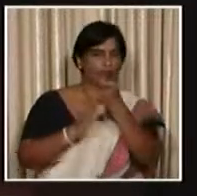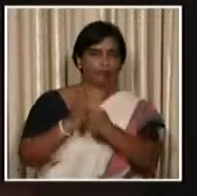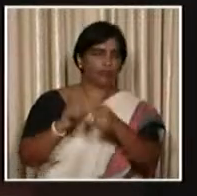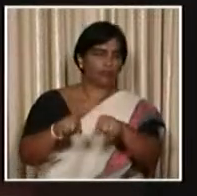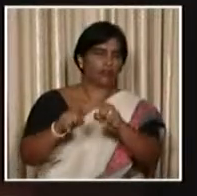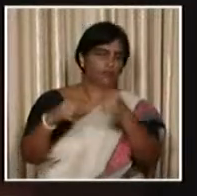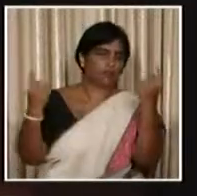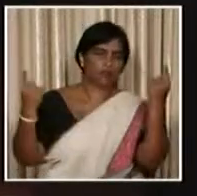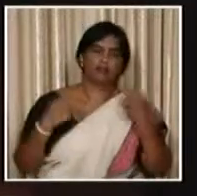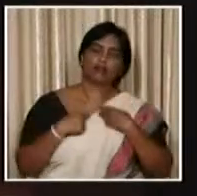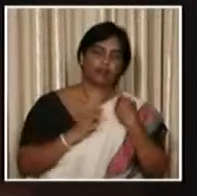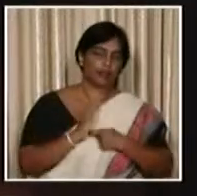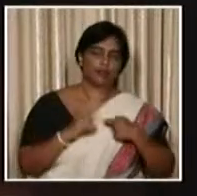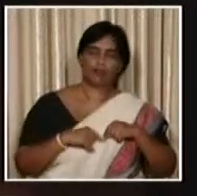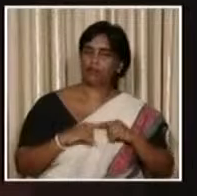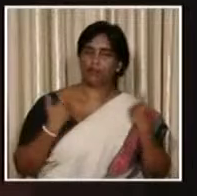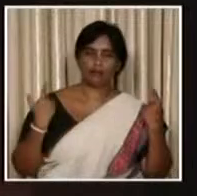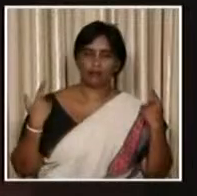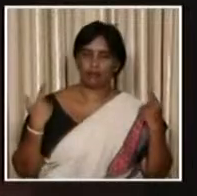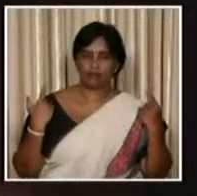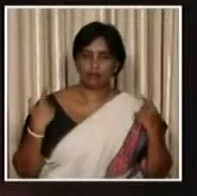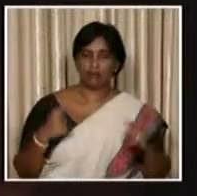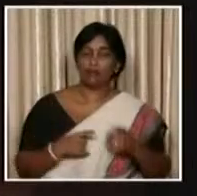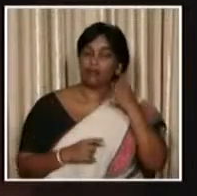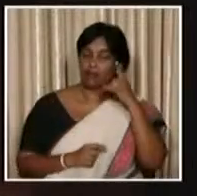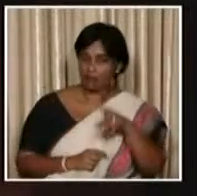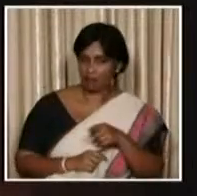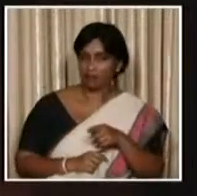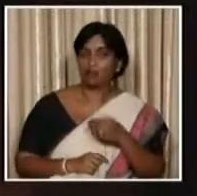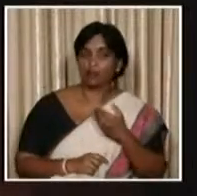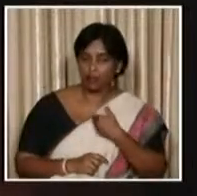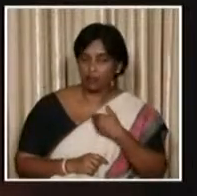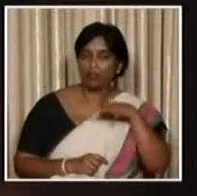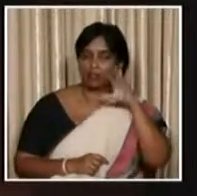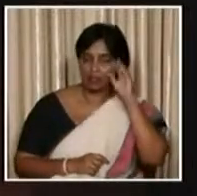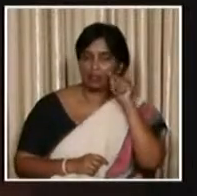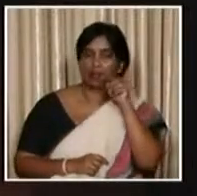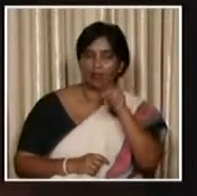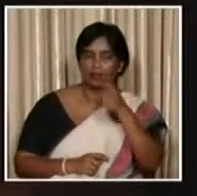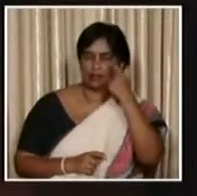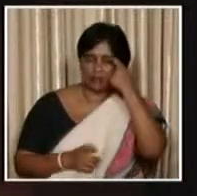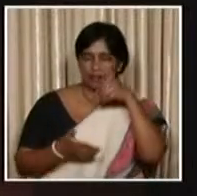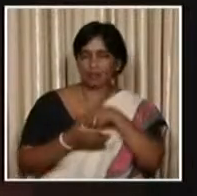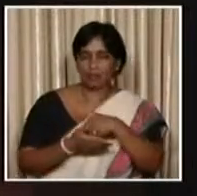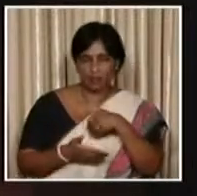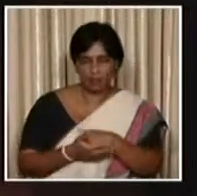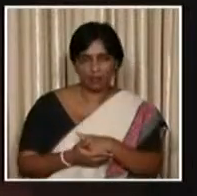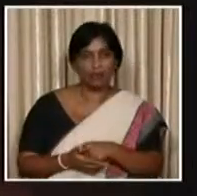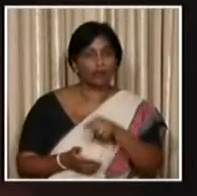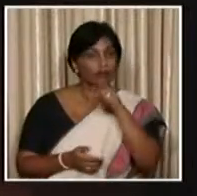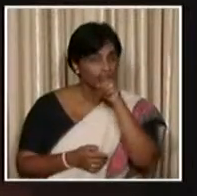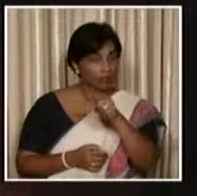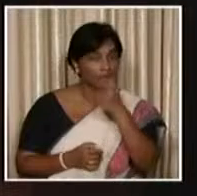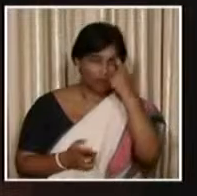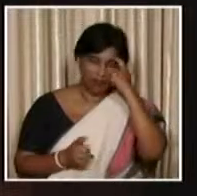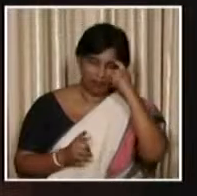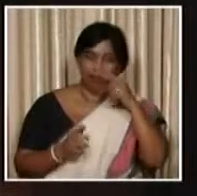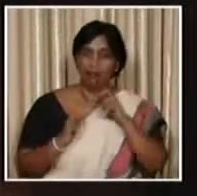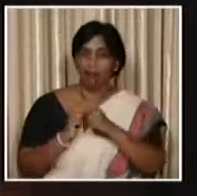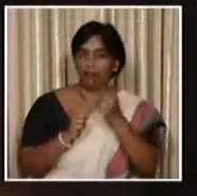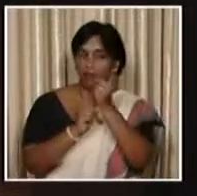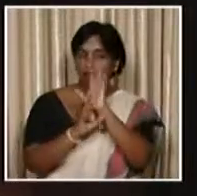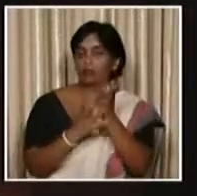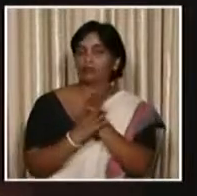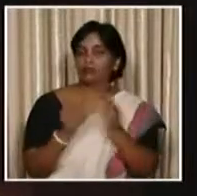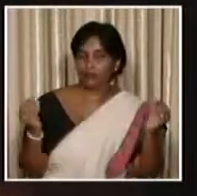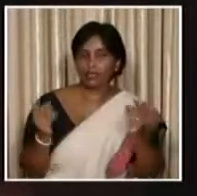වෙනස්. අපේ න්‍යාය වෙනස්. ඒ නිසා මට තේරෙන ඔබතුමාගේ අසහනය. ඔබතුමාගේ අසහනයට එකම